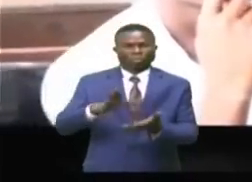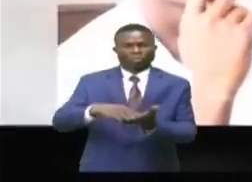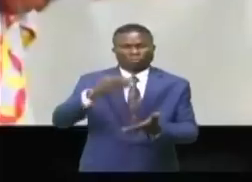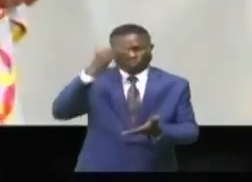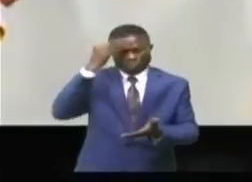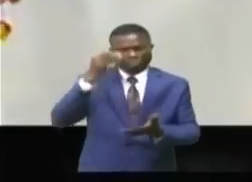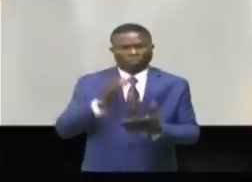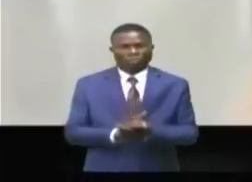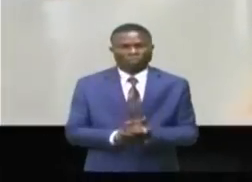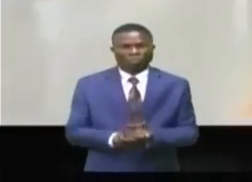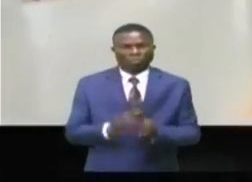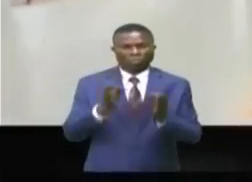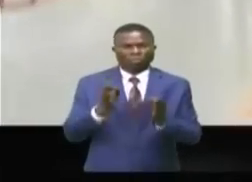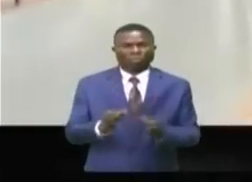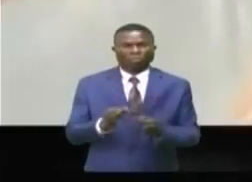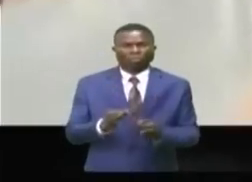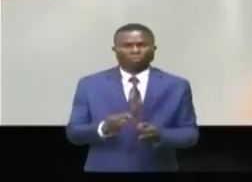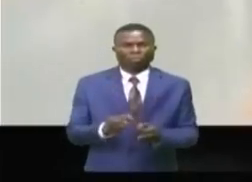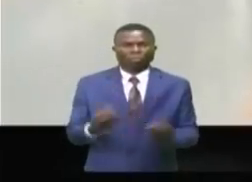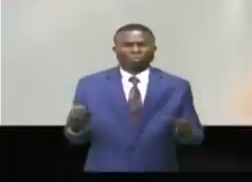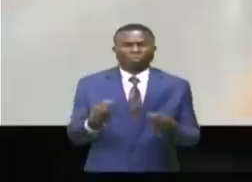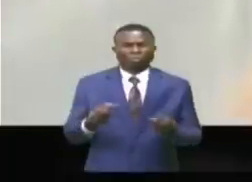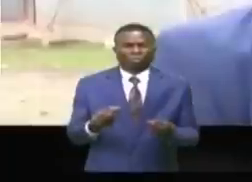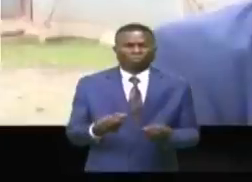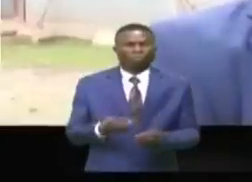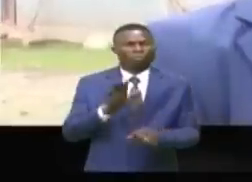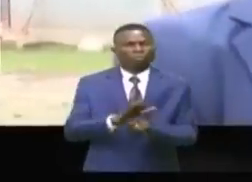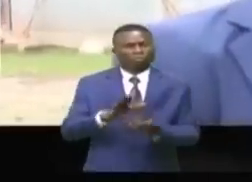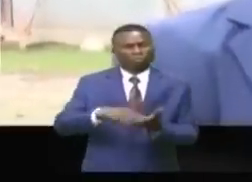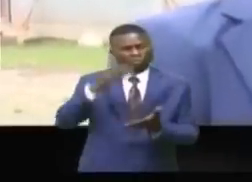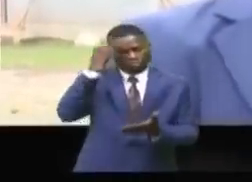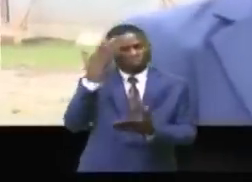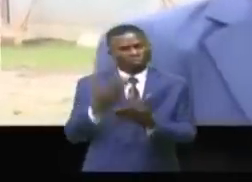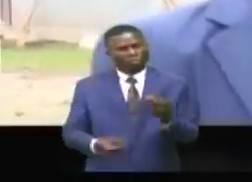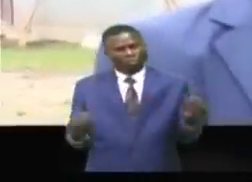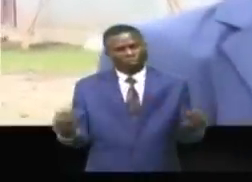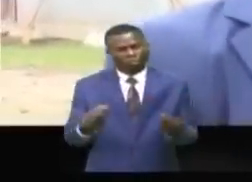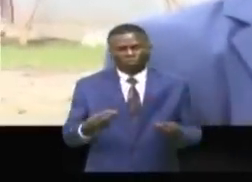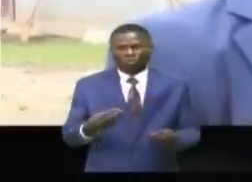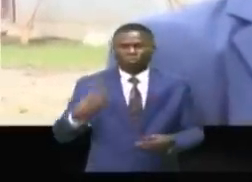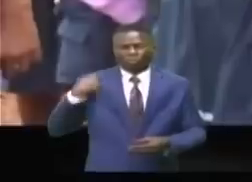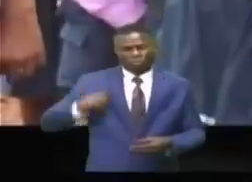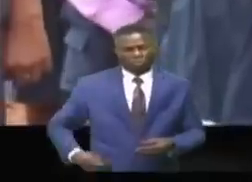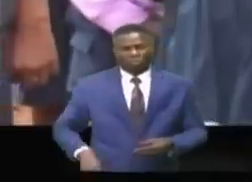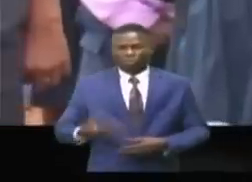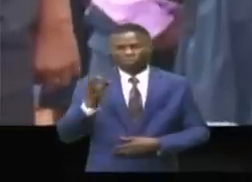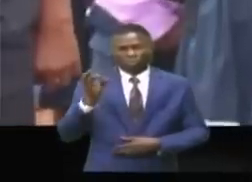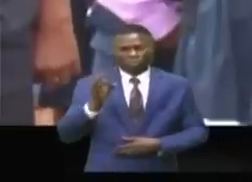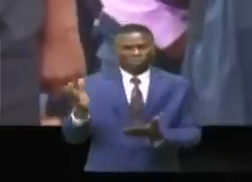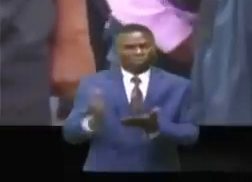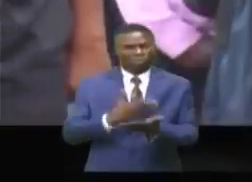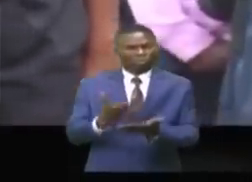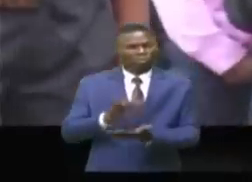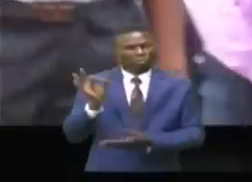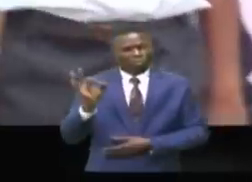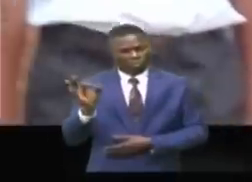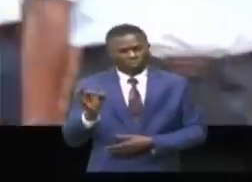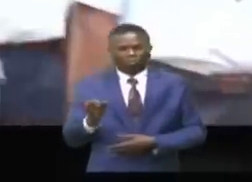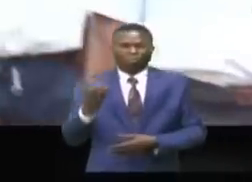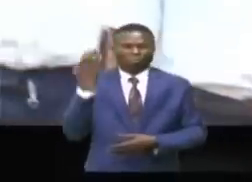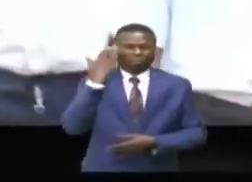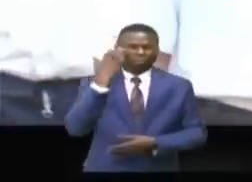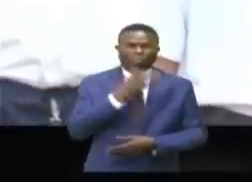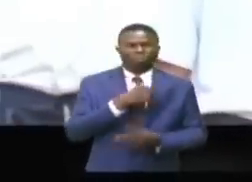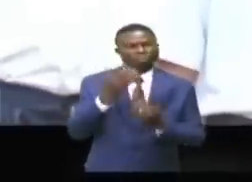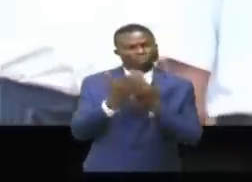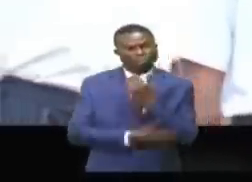rareté des bleus et blancs serait due à l'impréparation de certains parents à en croire la population de cette partie du pays. Qu'à cela ne